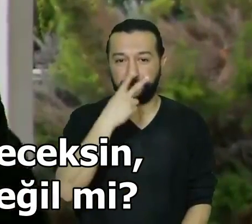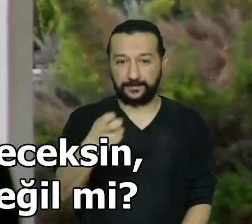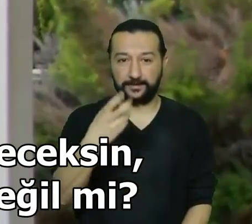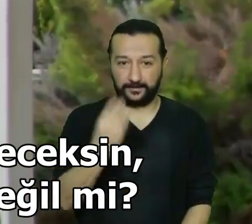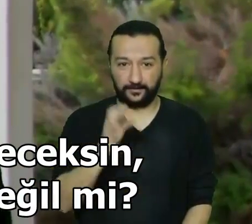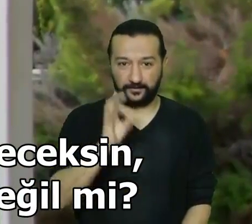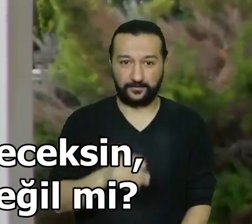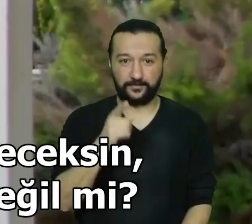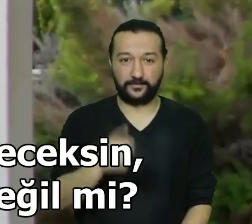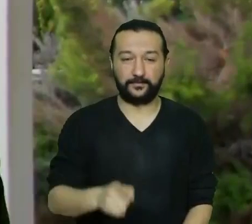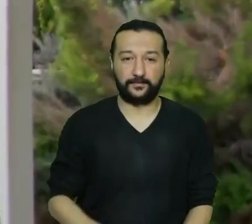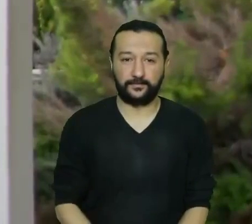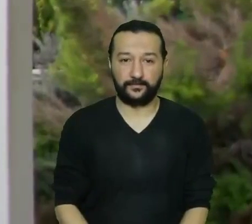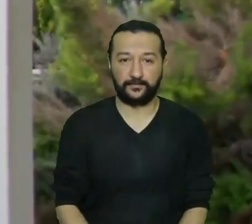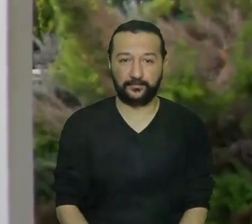gibi yolacaksın değil mi?